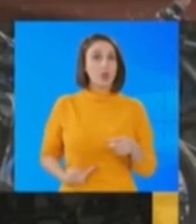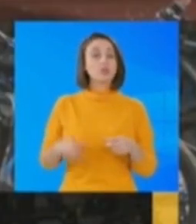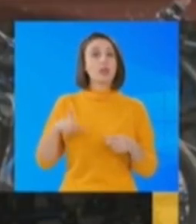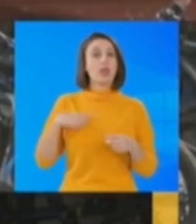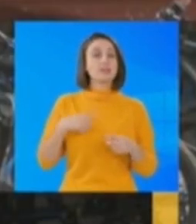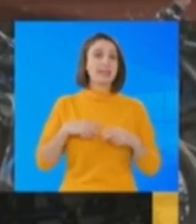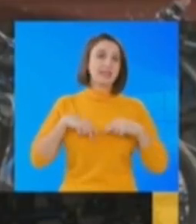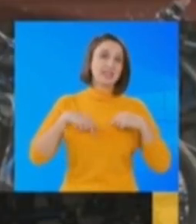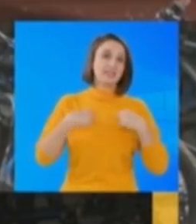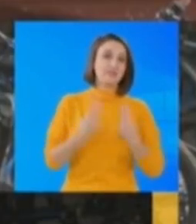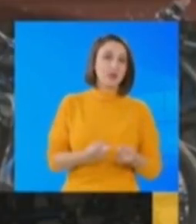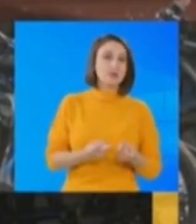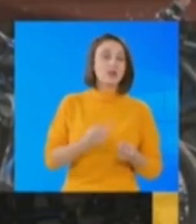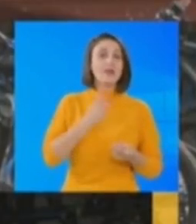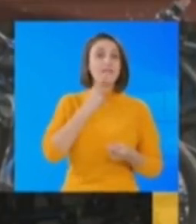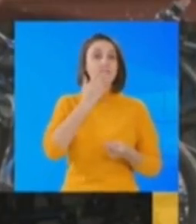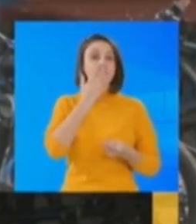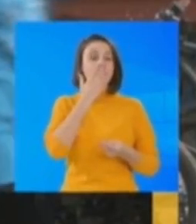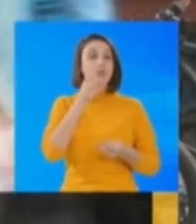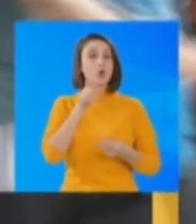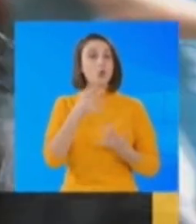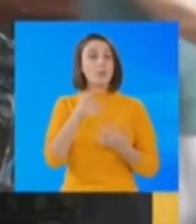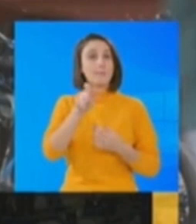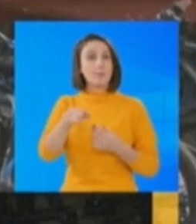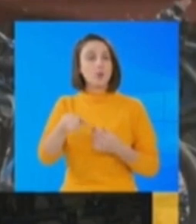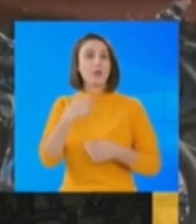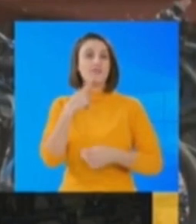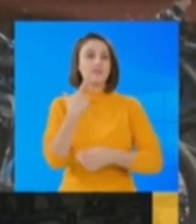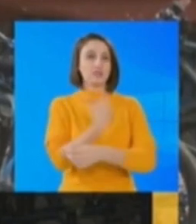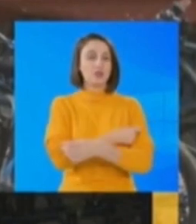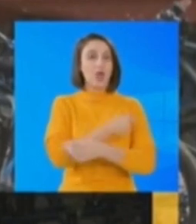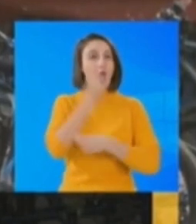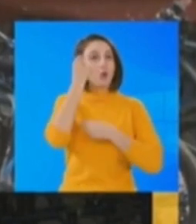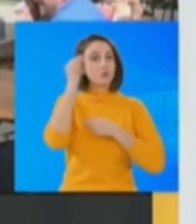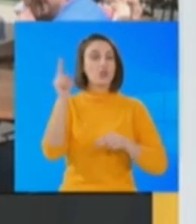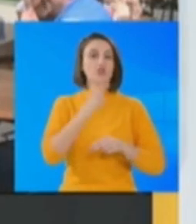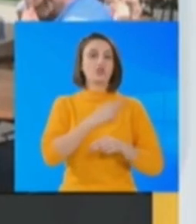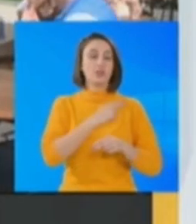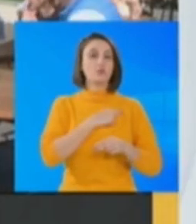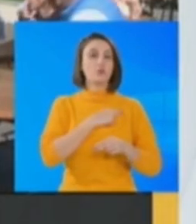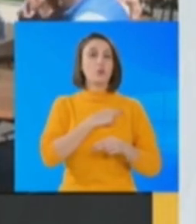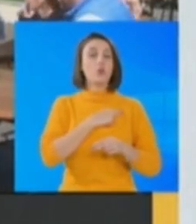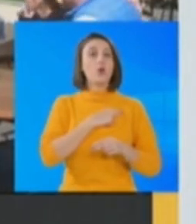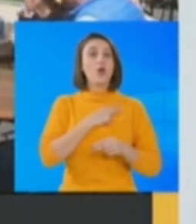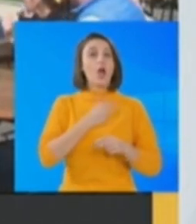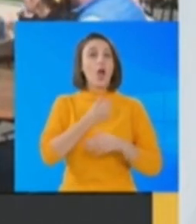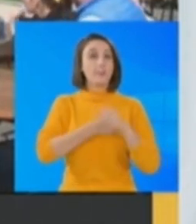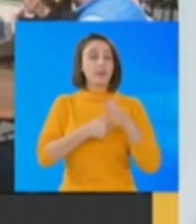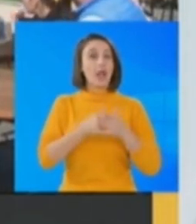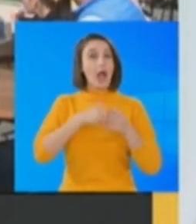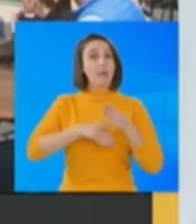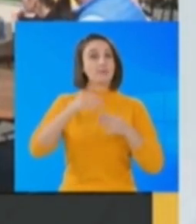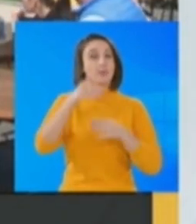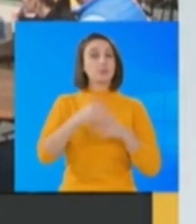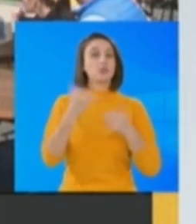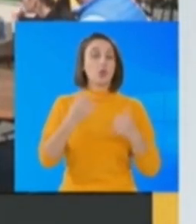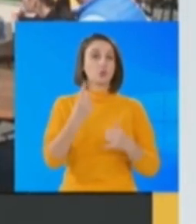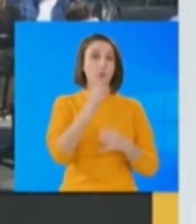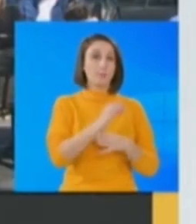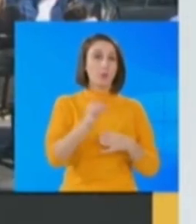din București este invers proporțională cu numărul persoanelor vaccinate, a mai anunțat șeful Capitalei. Am depășit astăzi